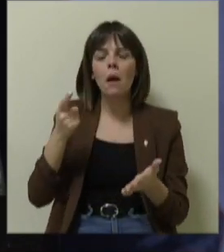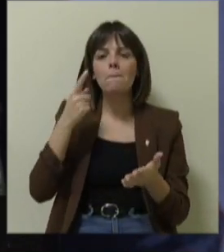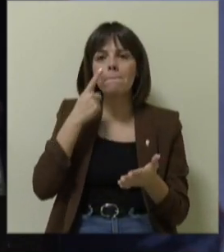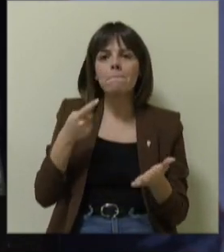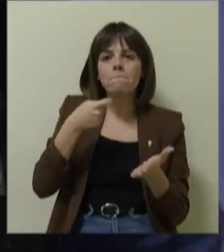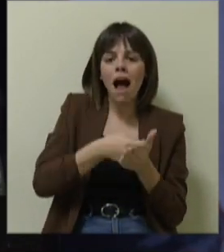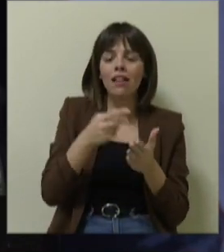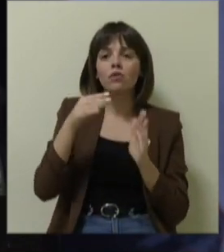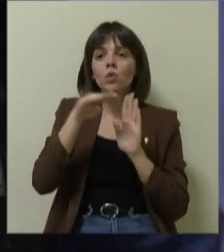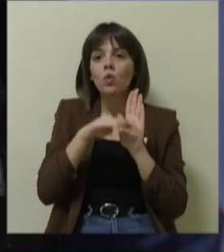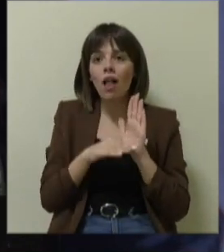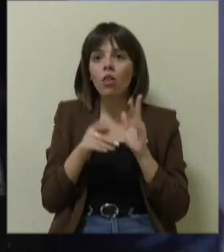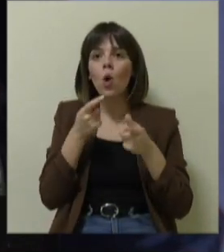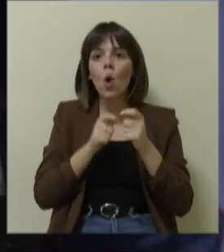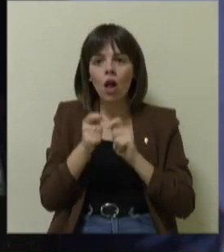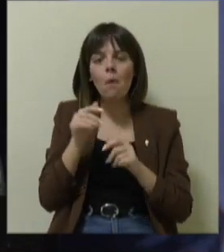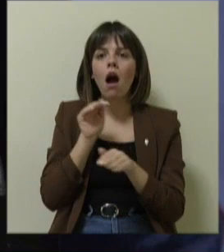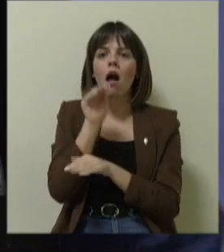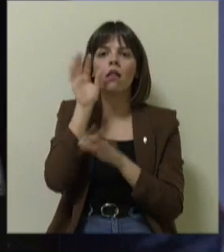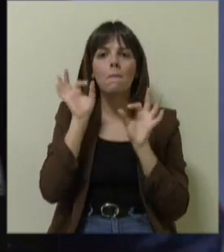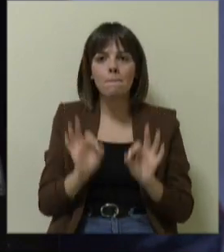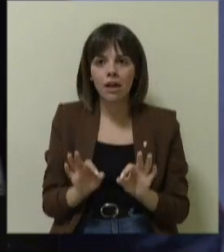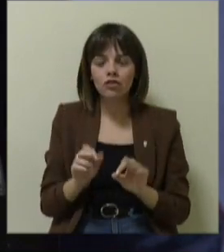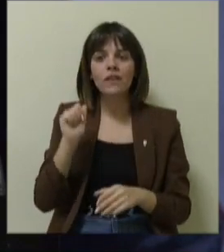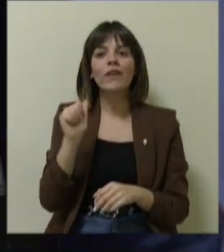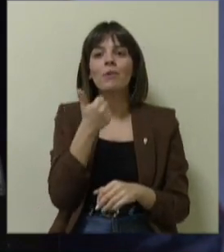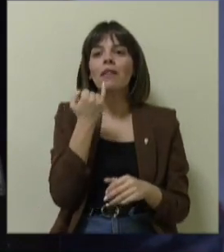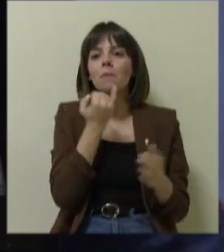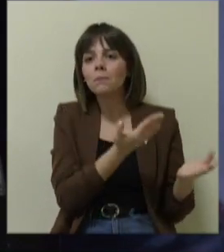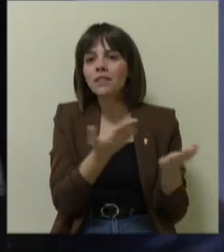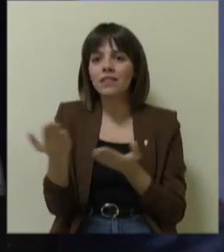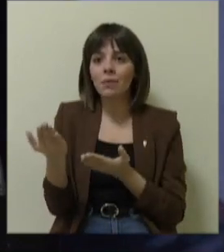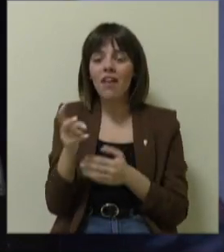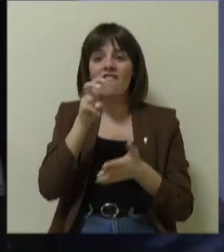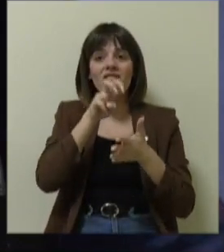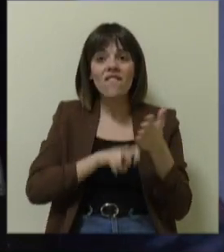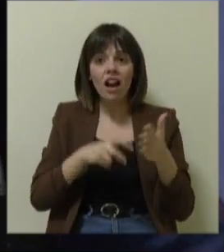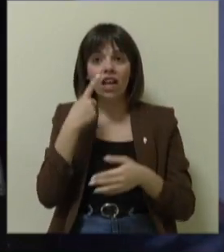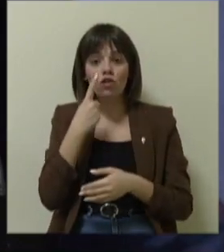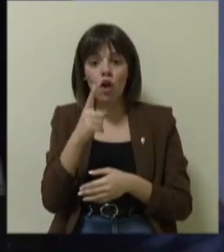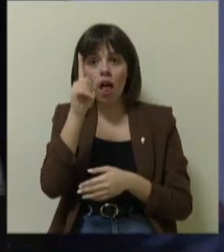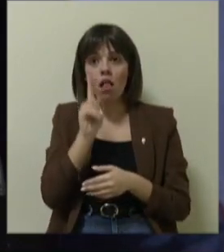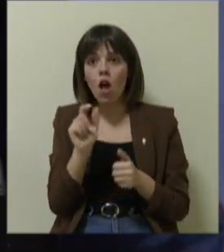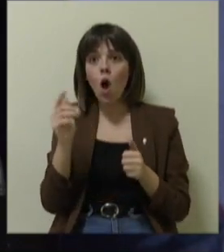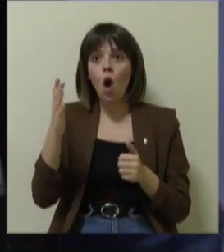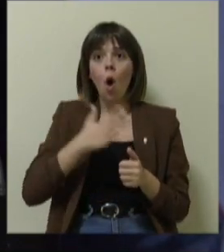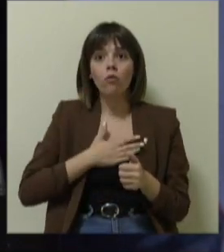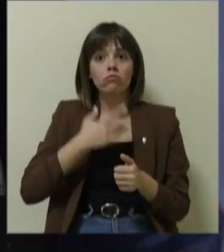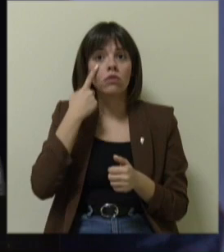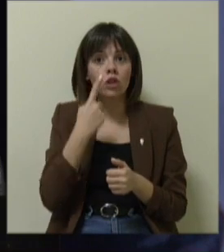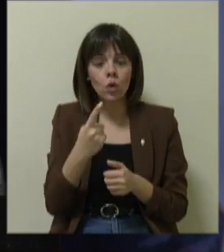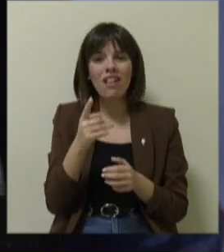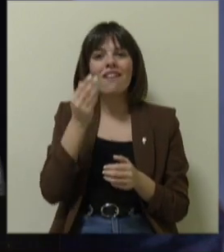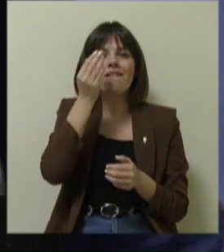kural uygulamasını hayata geçireceğiz. Kıymetli konuklar, vergi alanındaki önceliğimiz dar ve